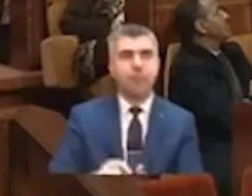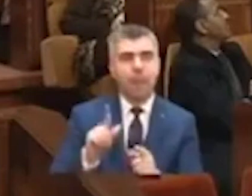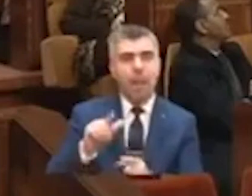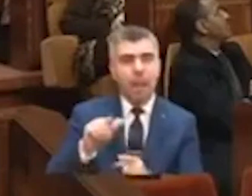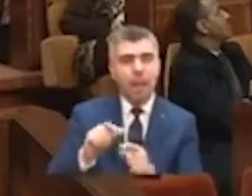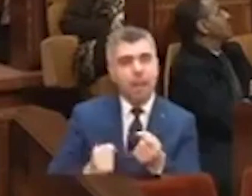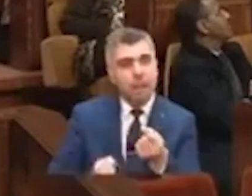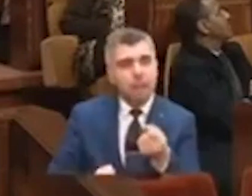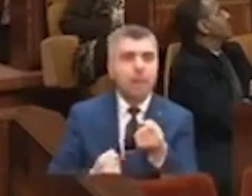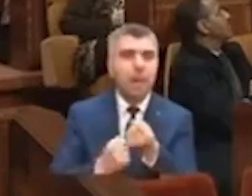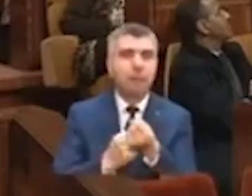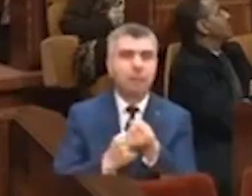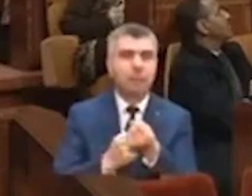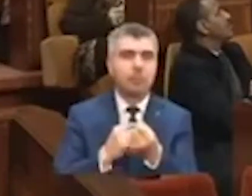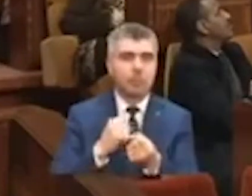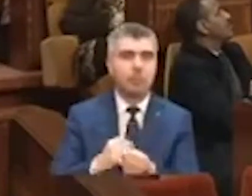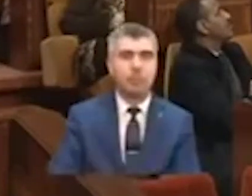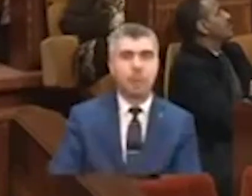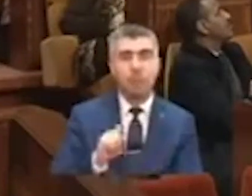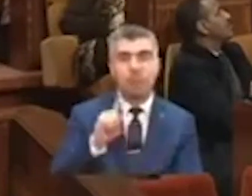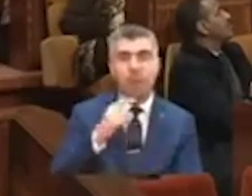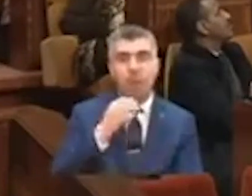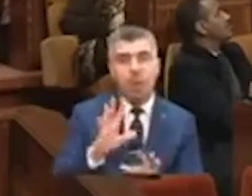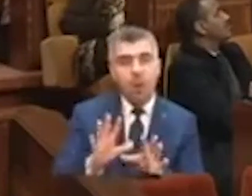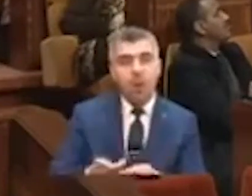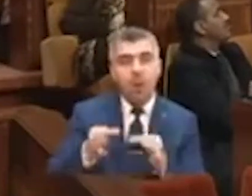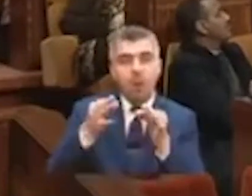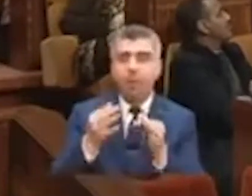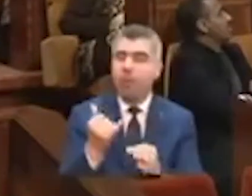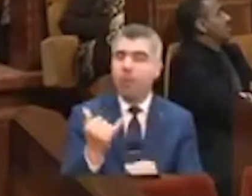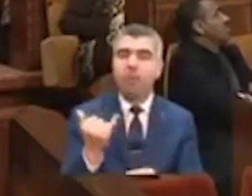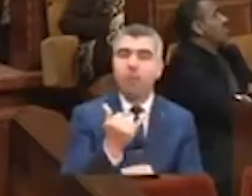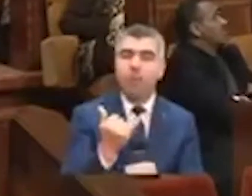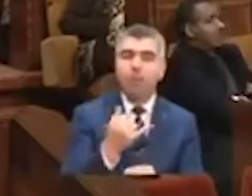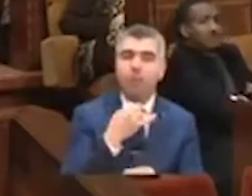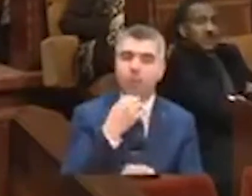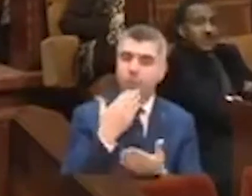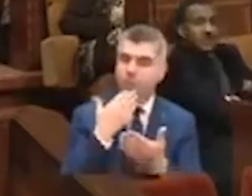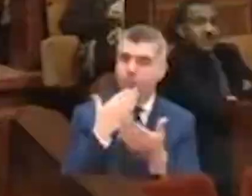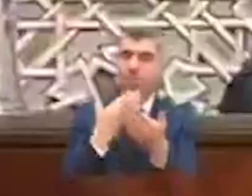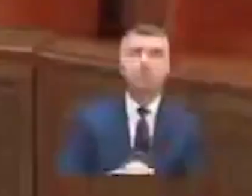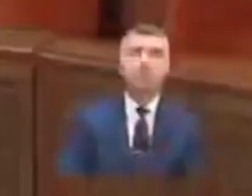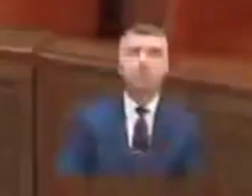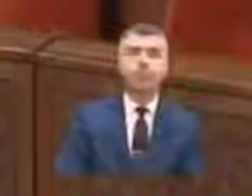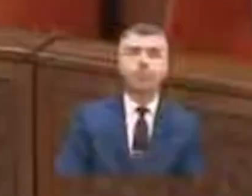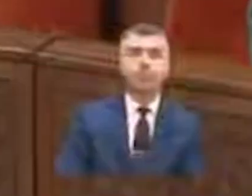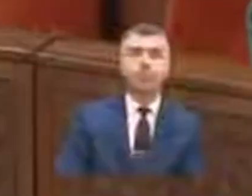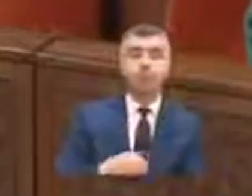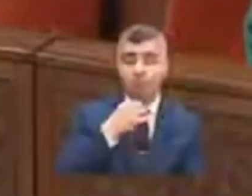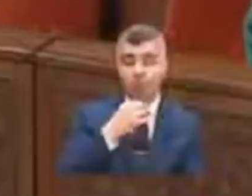وفينا ولكن احنا السيد الوزيره باغي الحلول الجدريه الله يكثر خيرك وشكرا شكرا